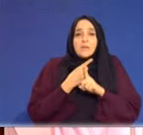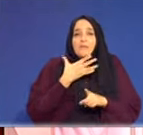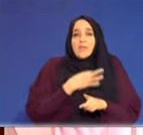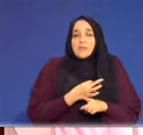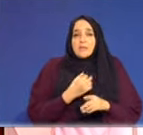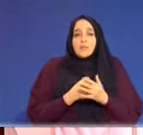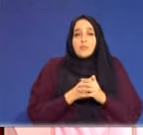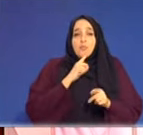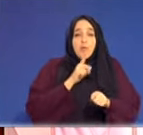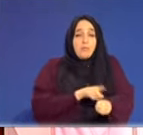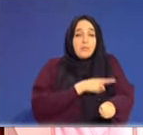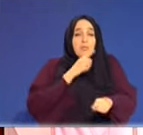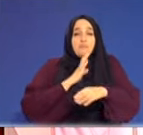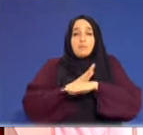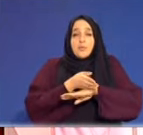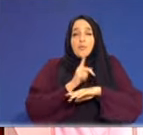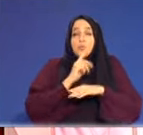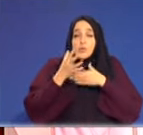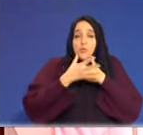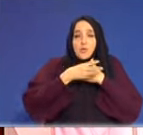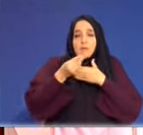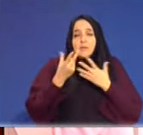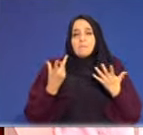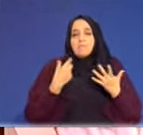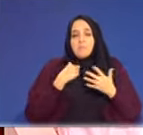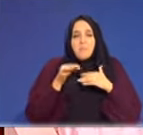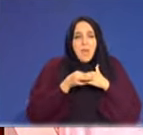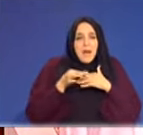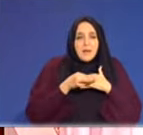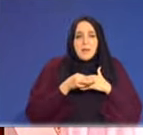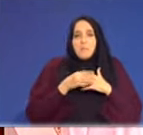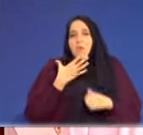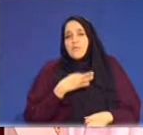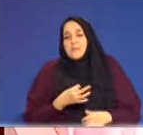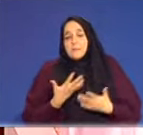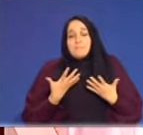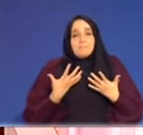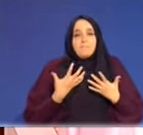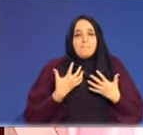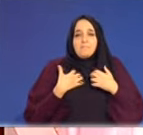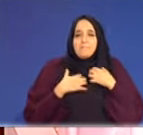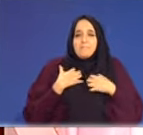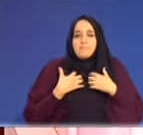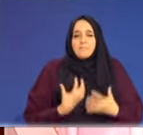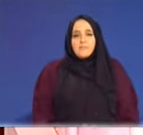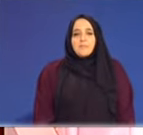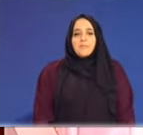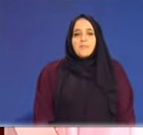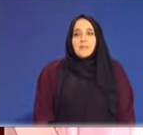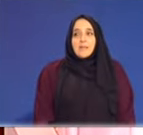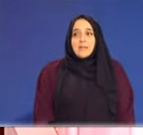بابني بعد هذا الخلاف الذي نشب بينه وبين الوالد. دكتور. نعم.